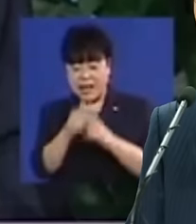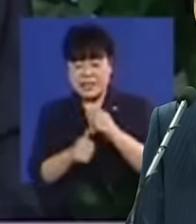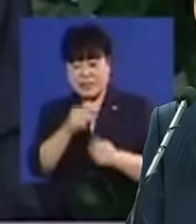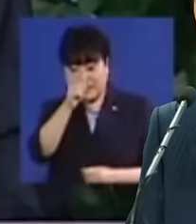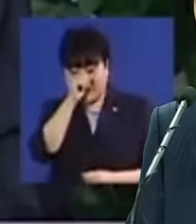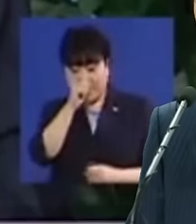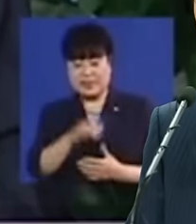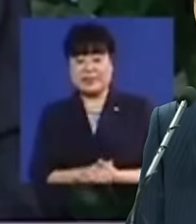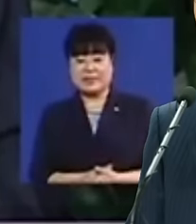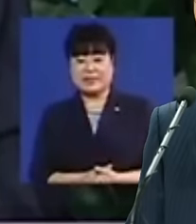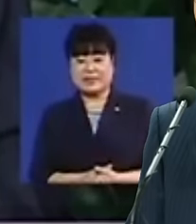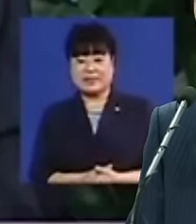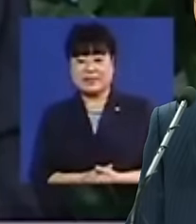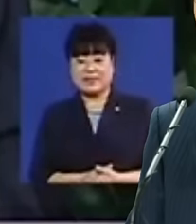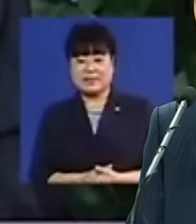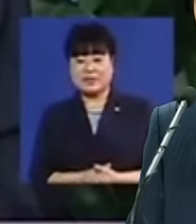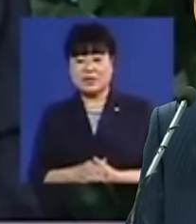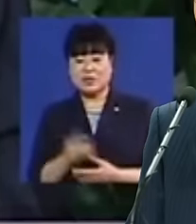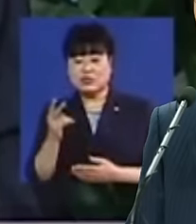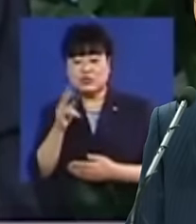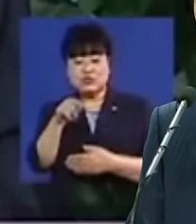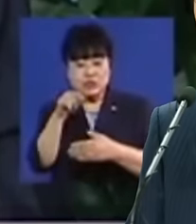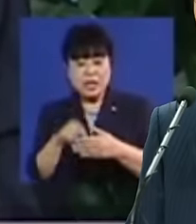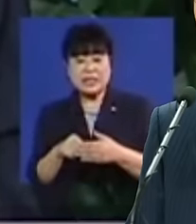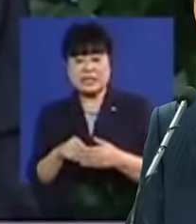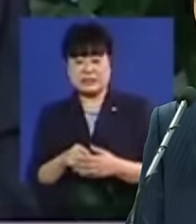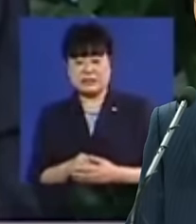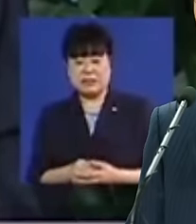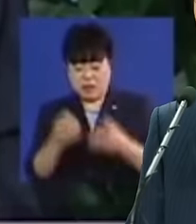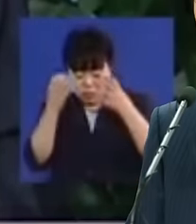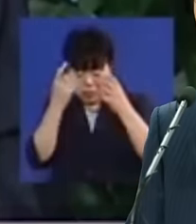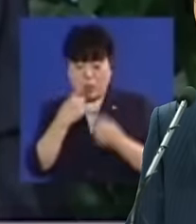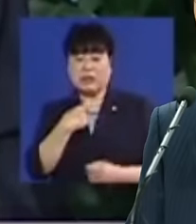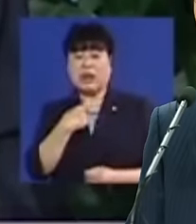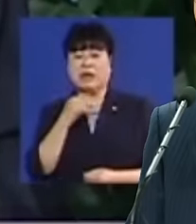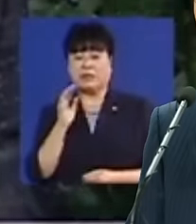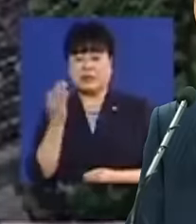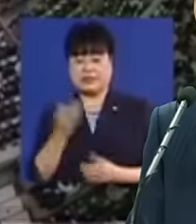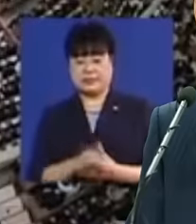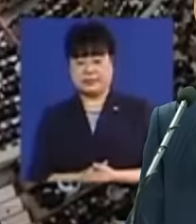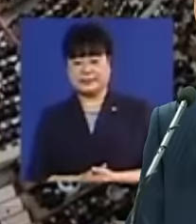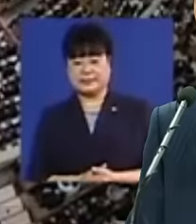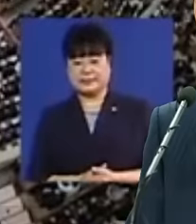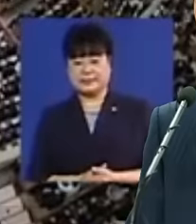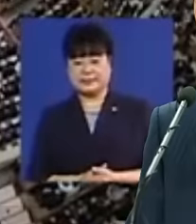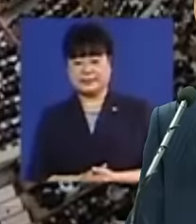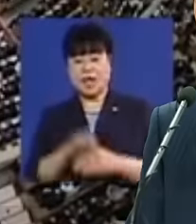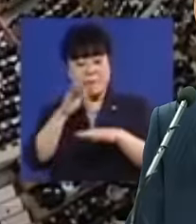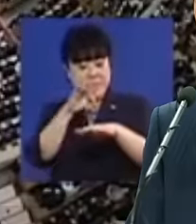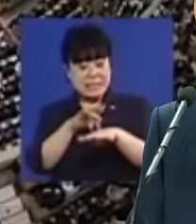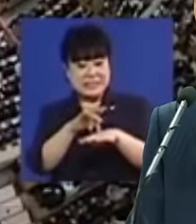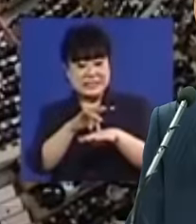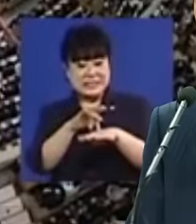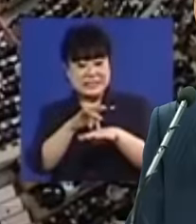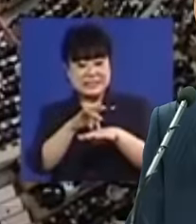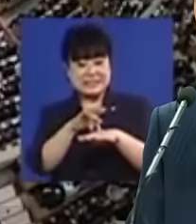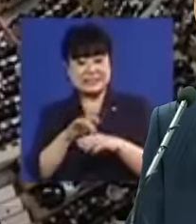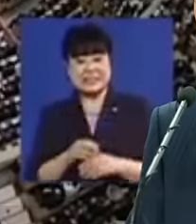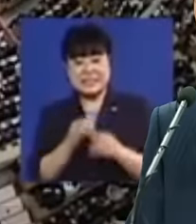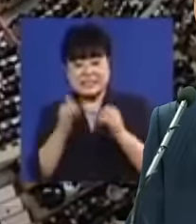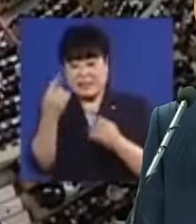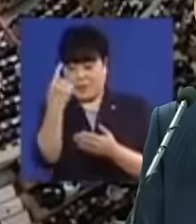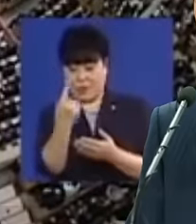선 두 사이에 끼어서 고통을 많이 당했습니다. 마귀는 우리